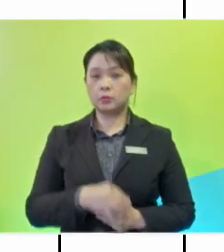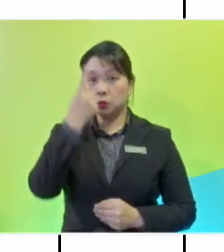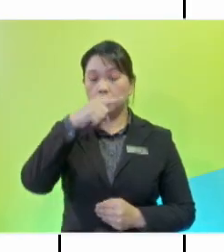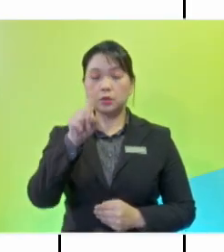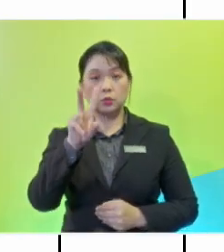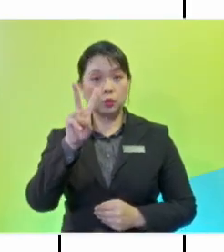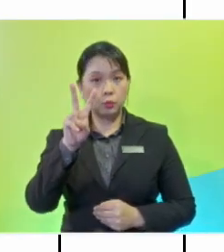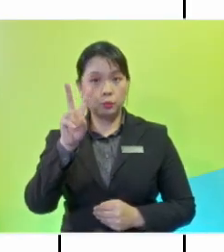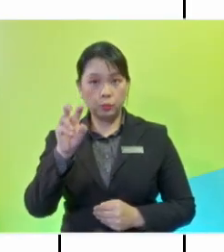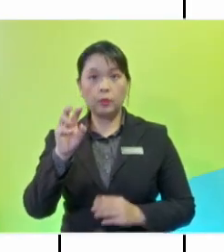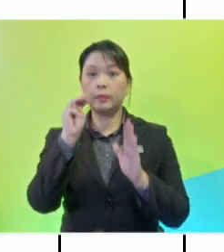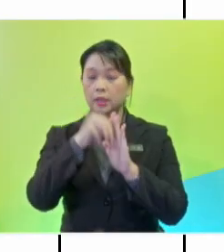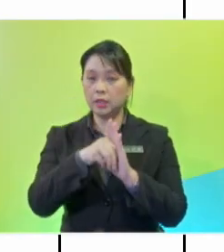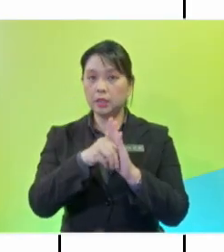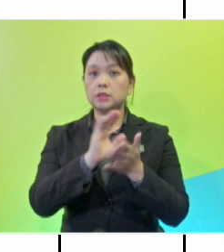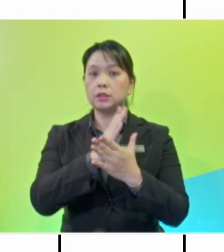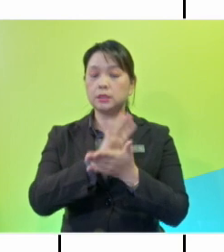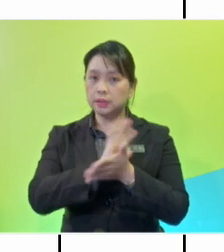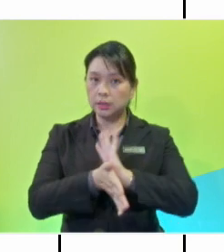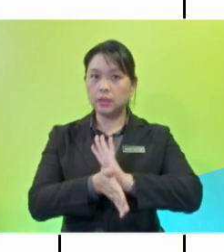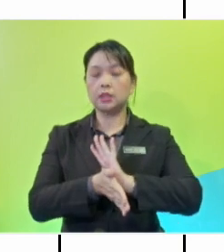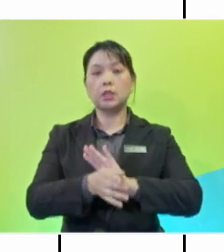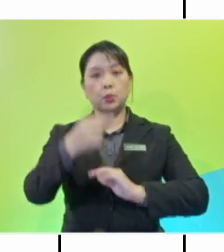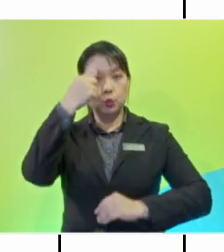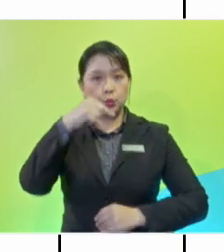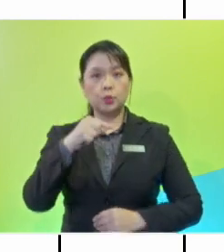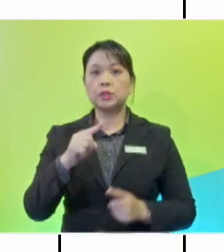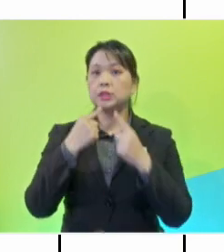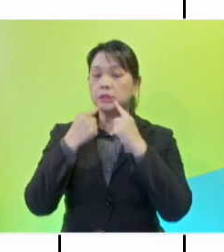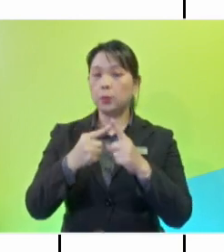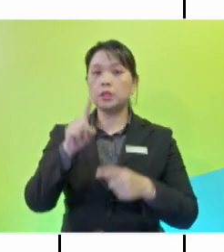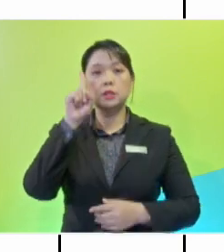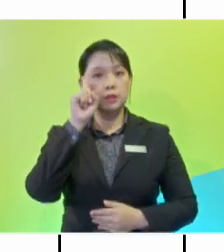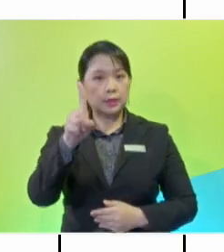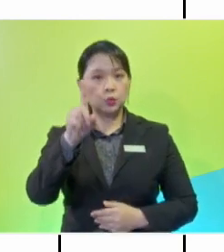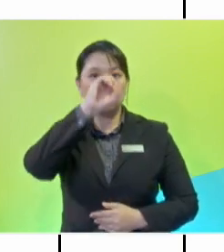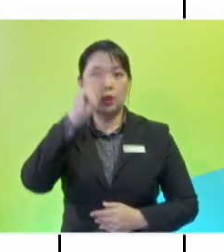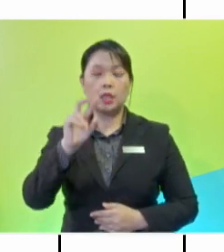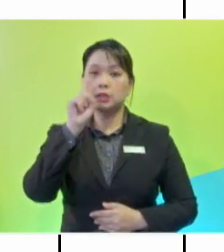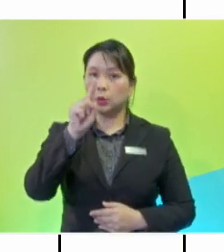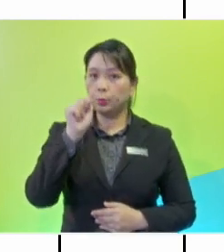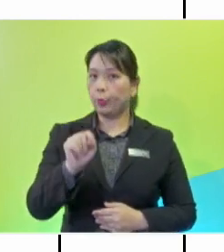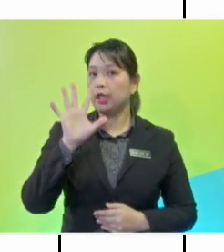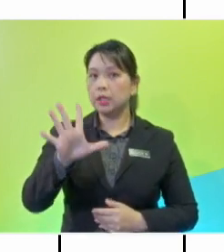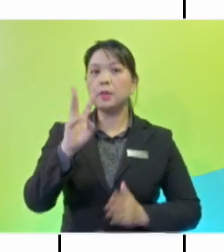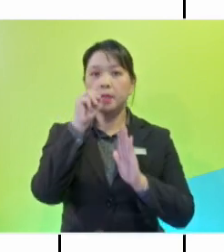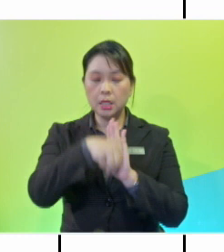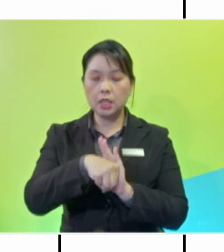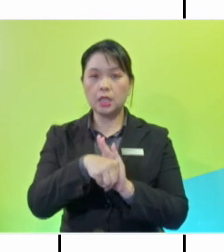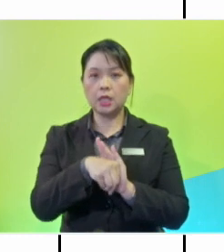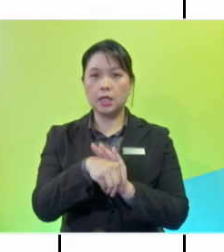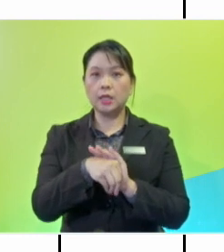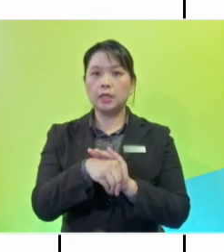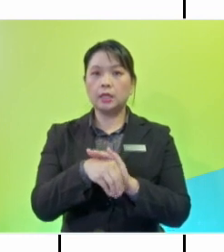untuk menjawab satu marka adalah jatuh dalam satu poin 5 menit 12 menit maka kalau